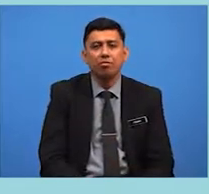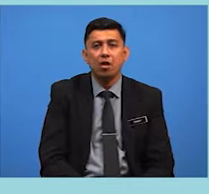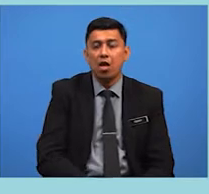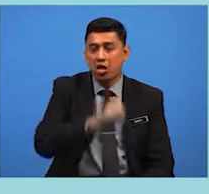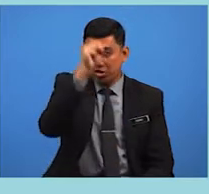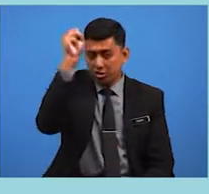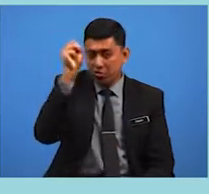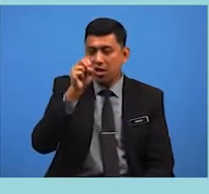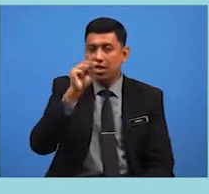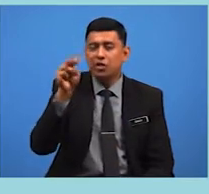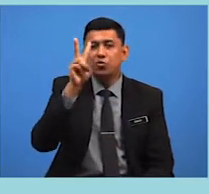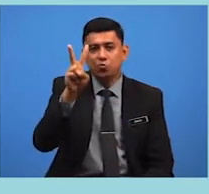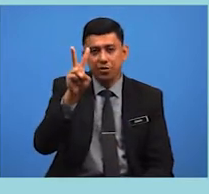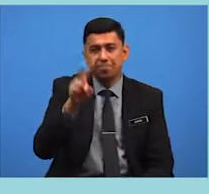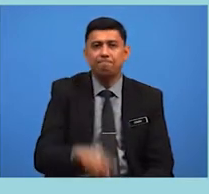Soalan yang kedua berbunyi,